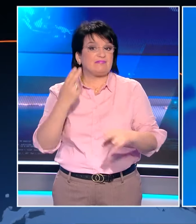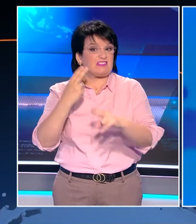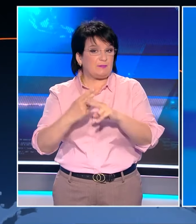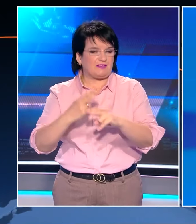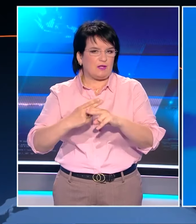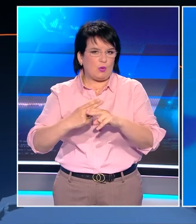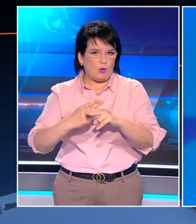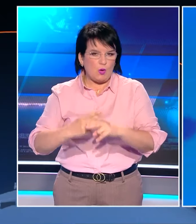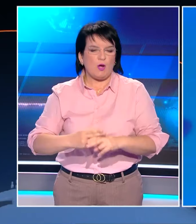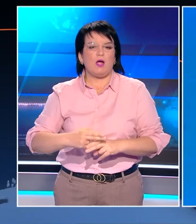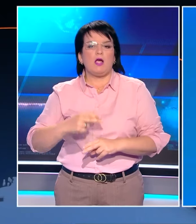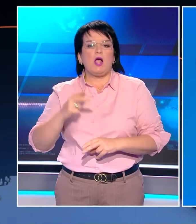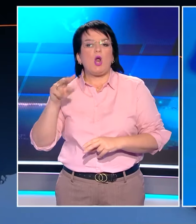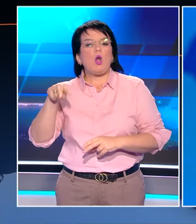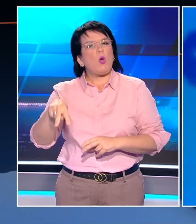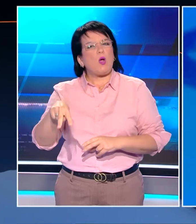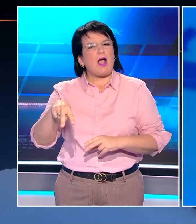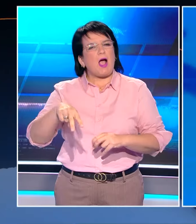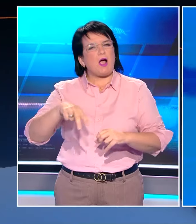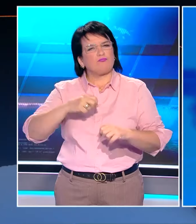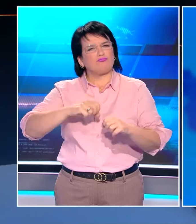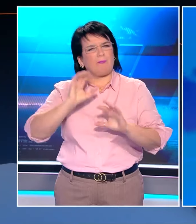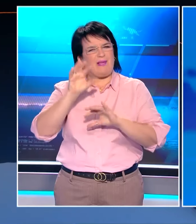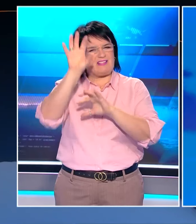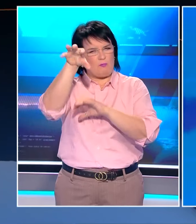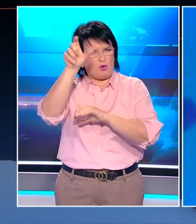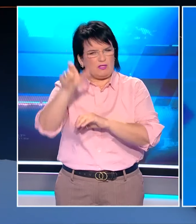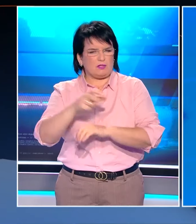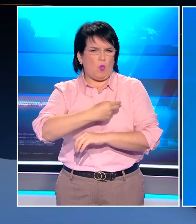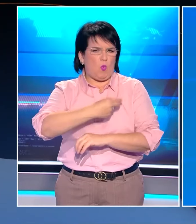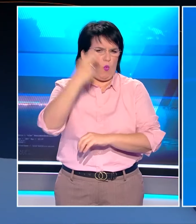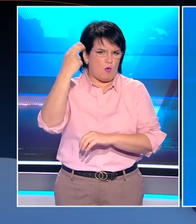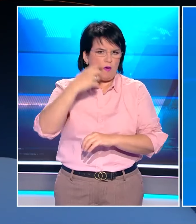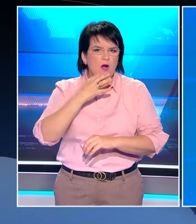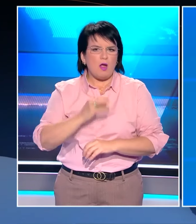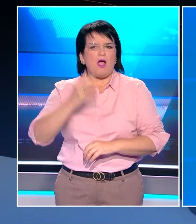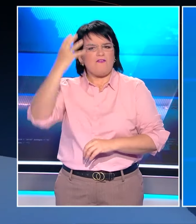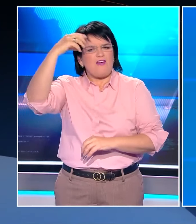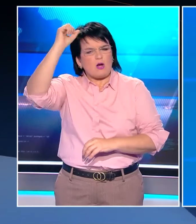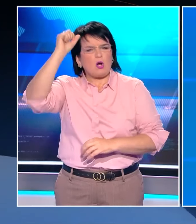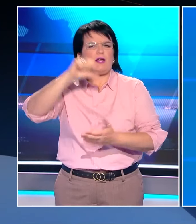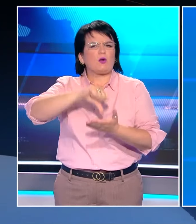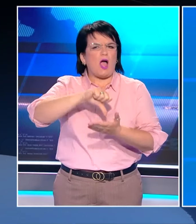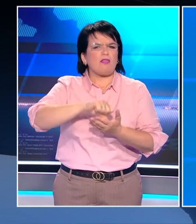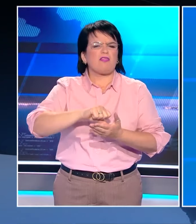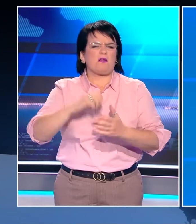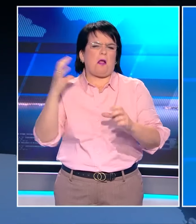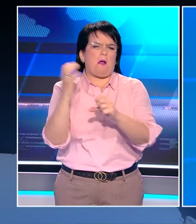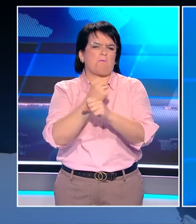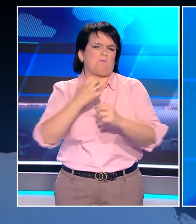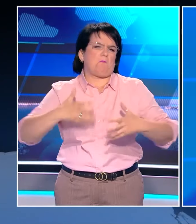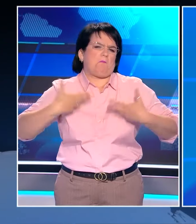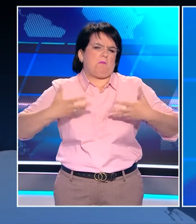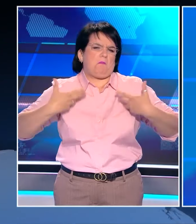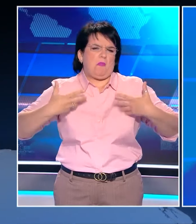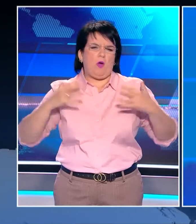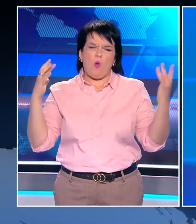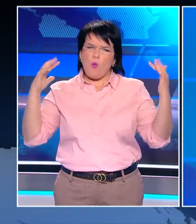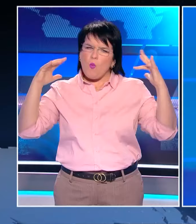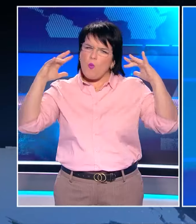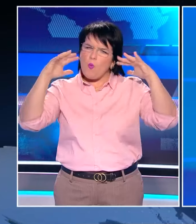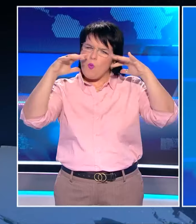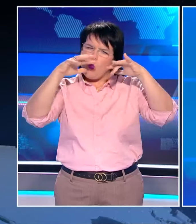τον αρχηγό Κώστας Λούκα του Τριφυλιού. Εκρηκτικοί πανηγυρισμοί σε Βερολίνο και Αθήνα, ενώ πριν από λίγο ένα πράσινο ποτάμι